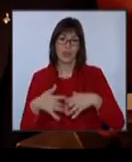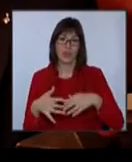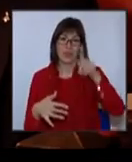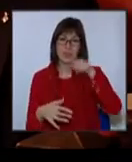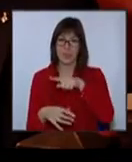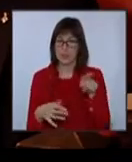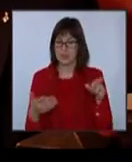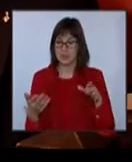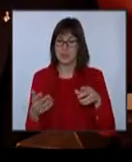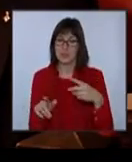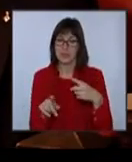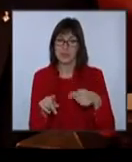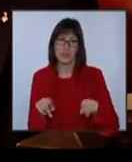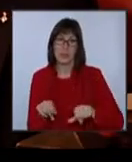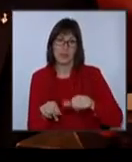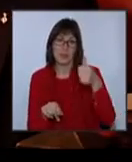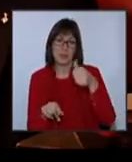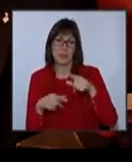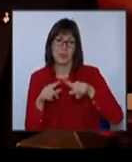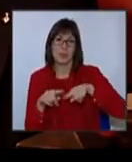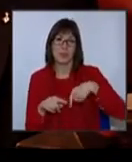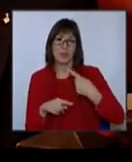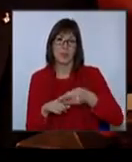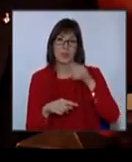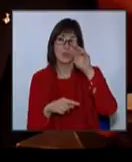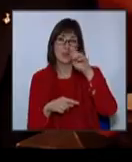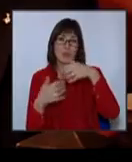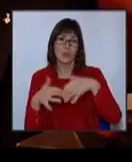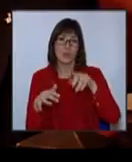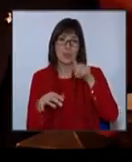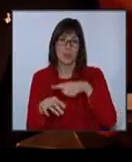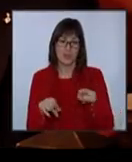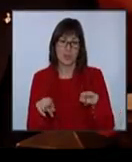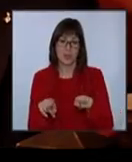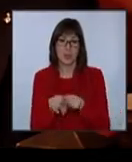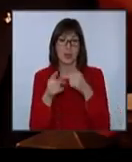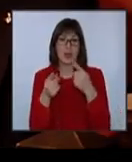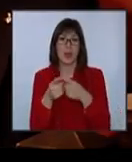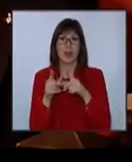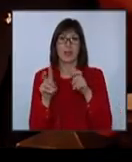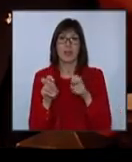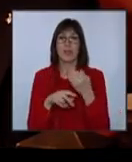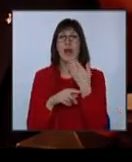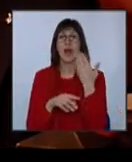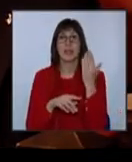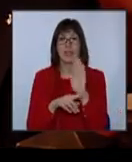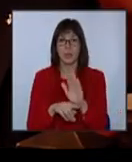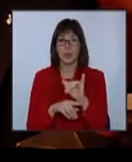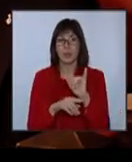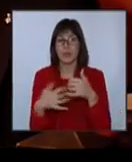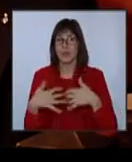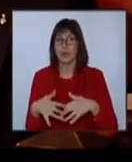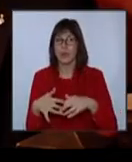aprovarem. Diem això perquè de res servirà aprovar aquest reglament del còdic de conducta dels càrrecs i bon govern d'aquest